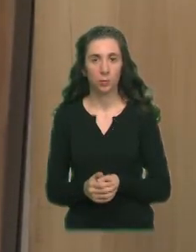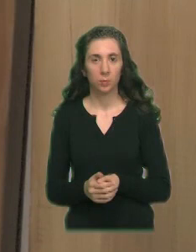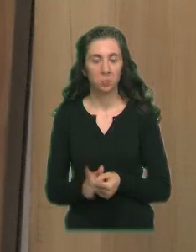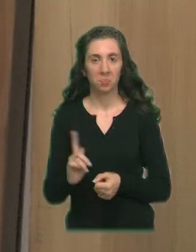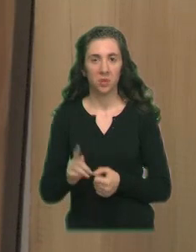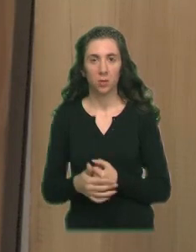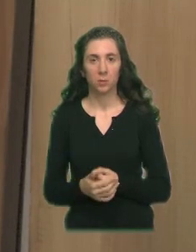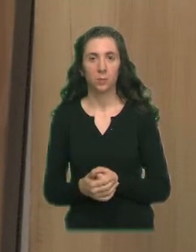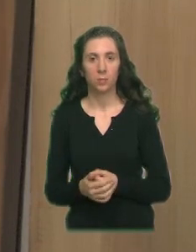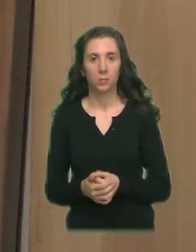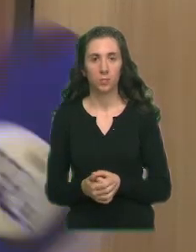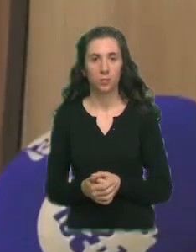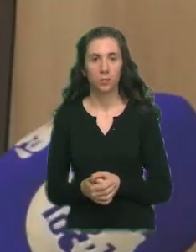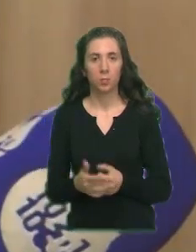Ne.